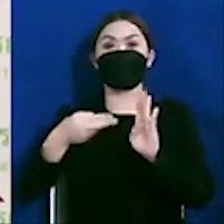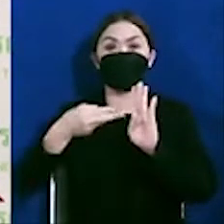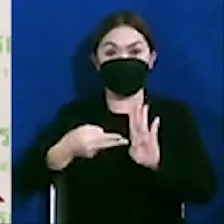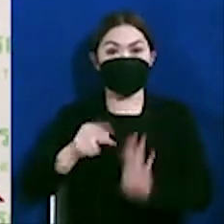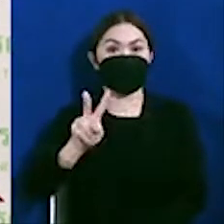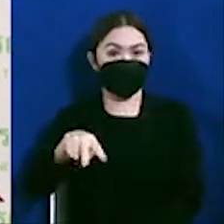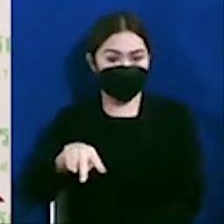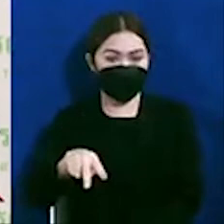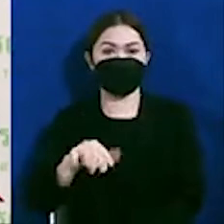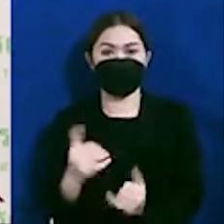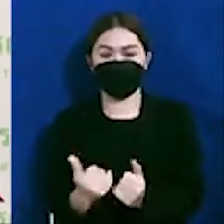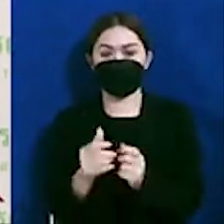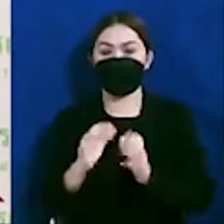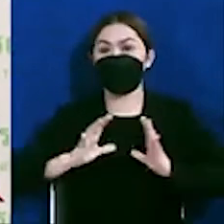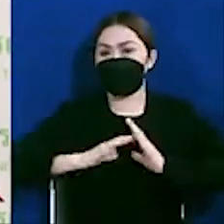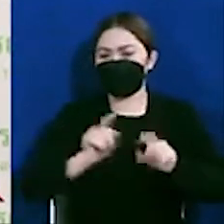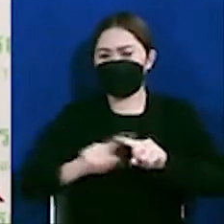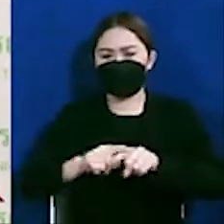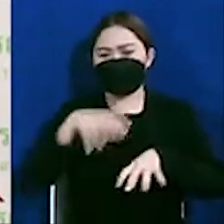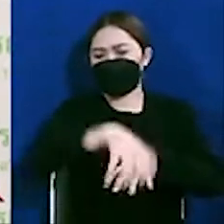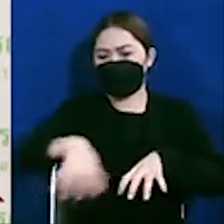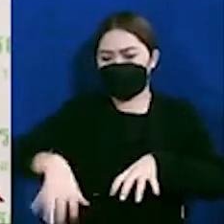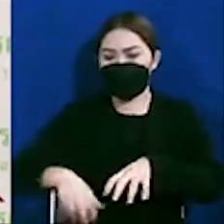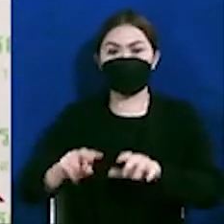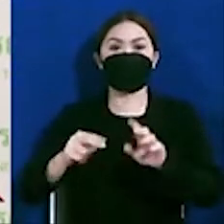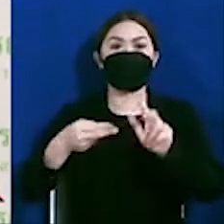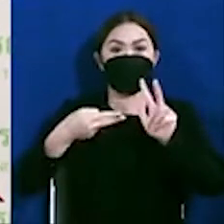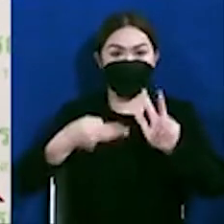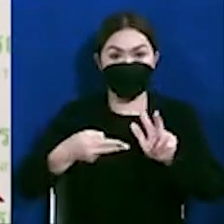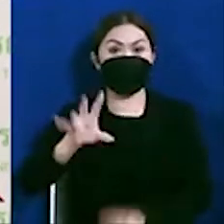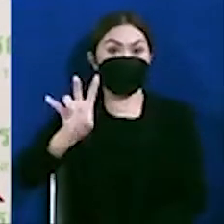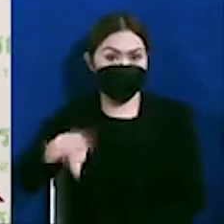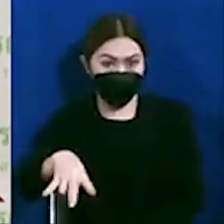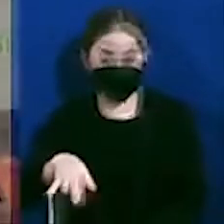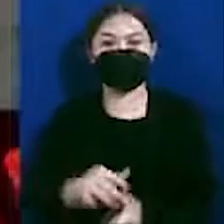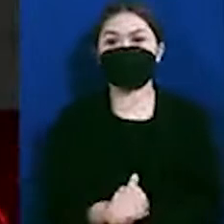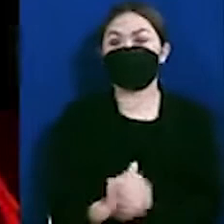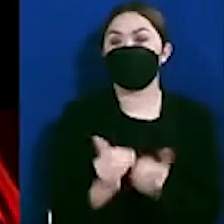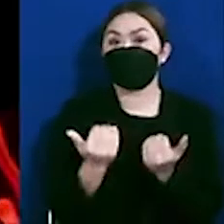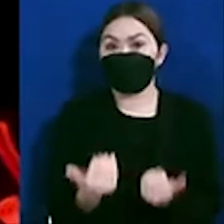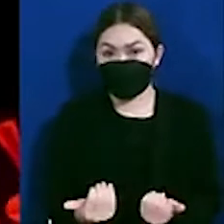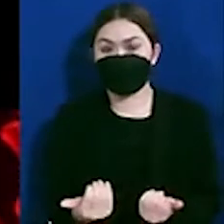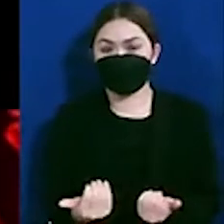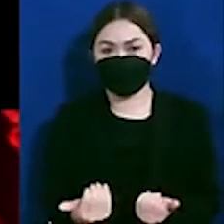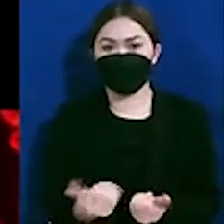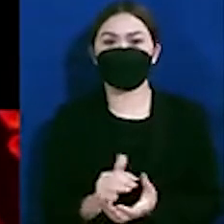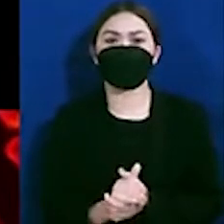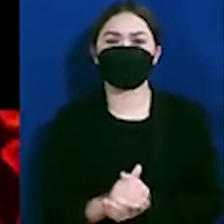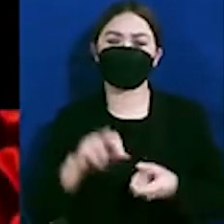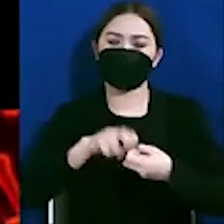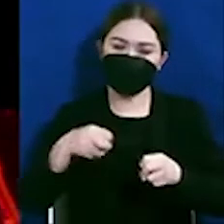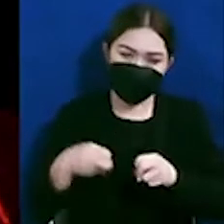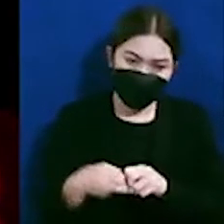รายและในโรงพยาบาลสนามและอื่นๆอีกประมาณ 3หมื่นเจ็ดพันรายด้วยกันครับและในขณะนี้ครับเนื่องจาก